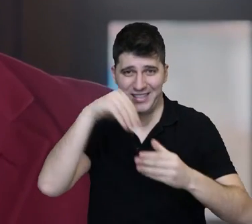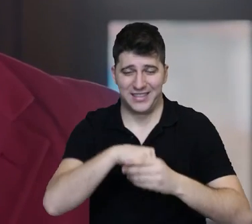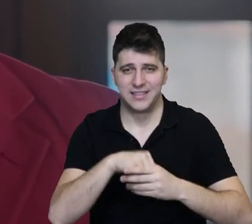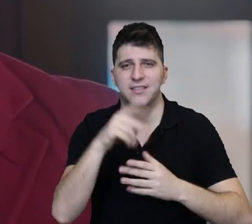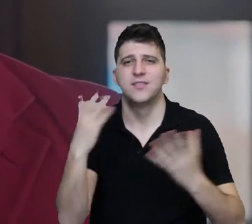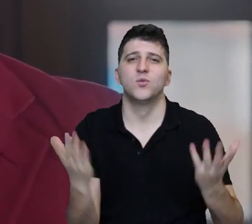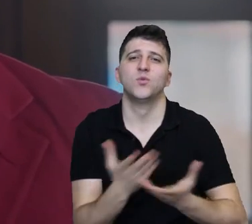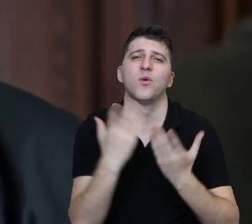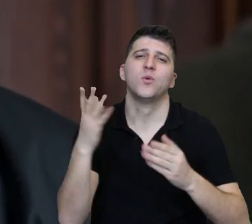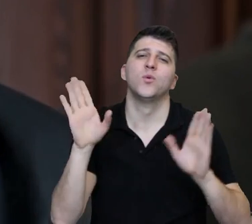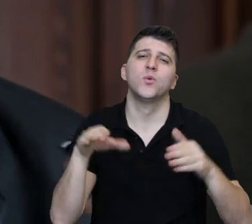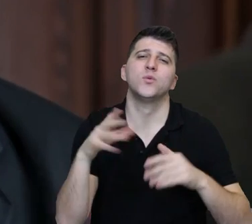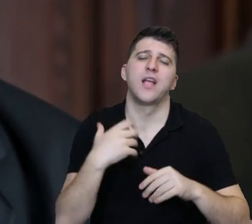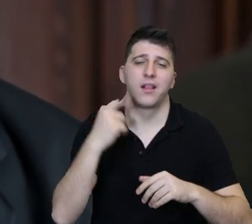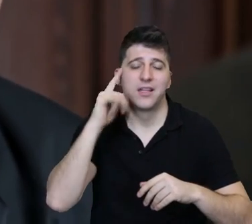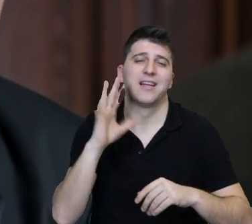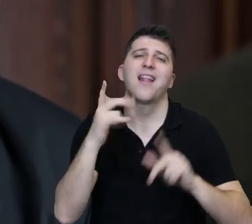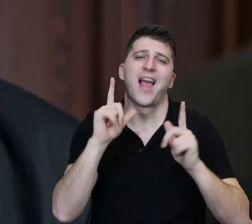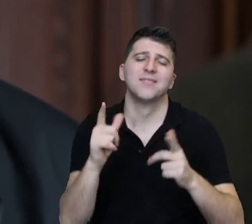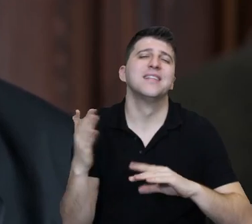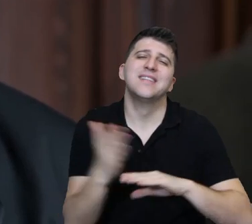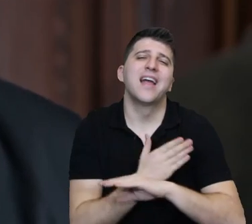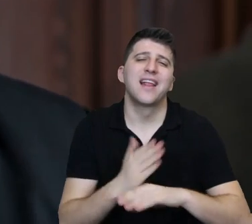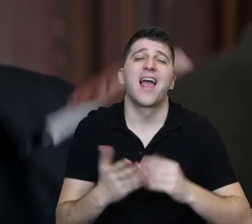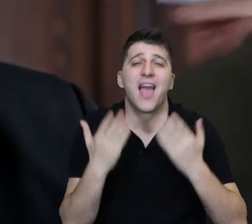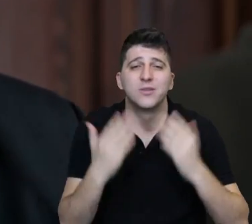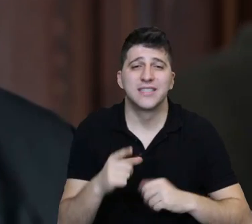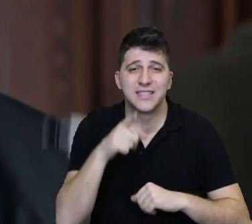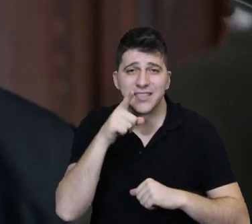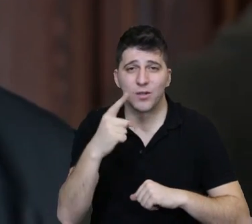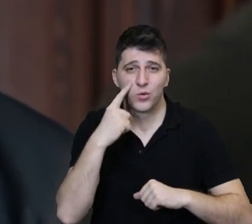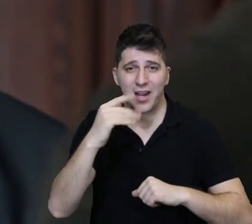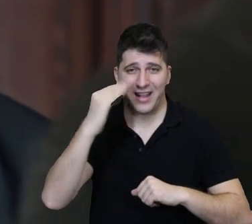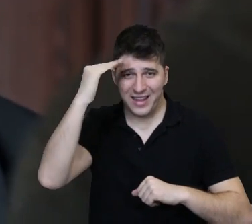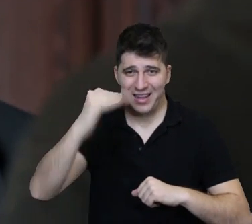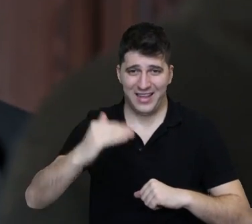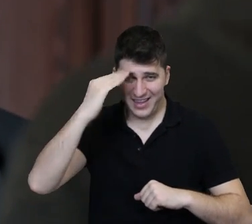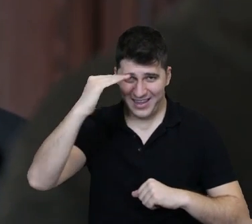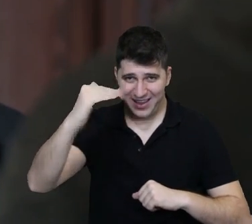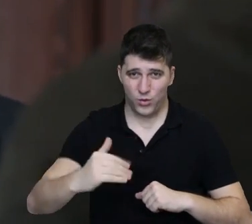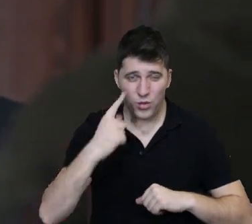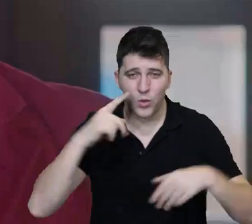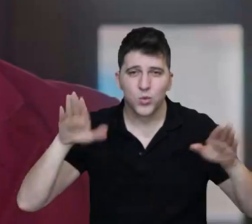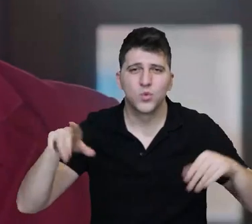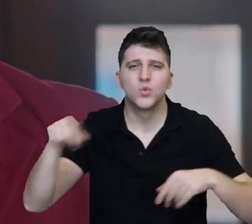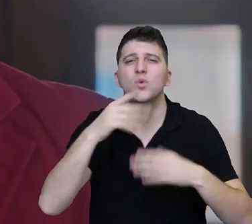iltifa kaybetmiş olması lazım koçum. Çünkü zira henüz senin rakımlarında uçan bir kuş